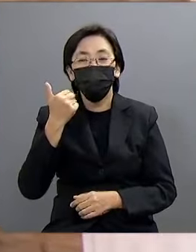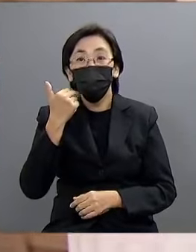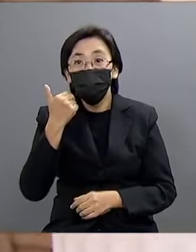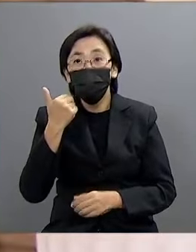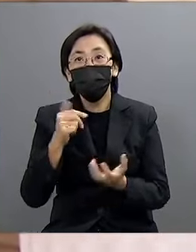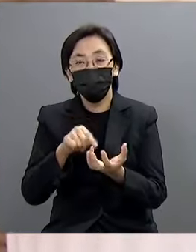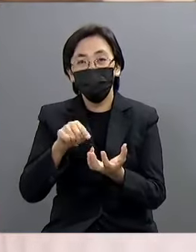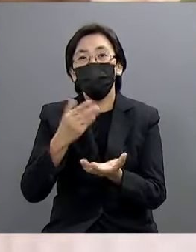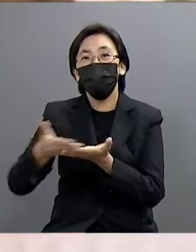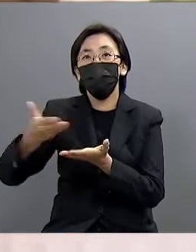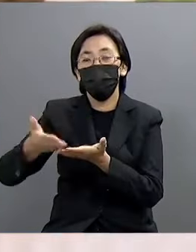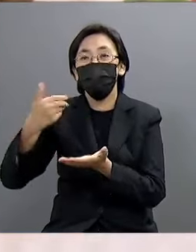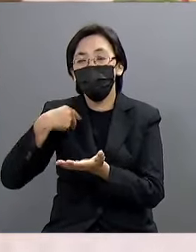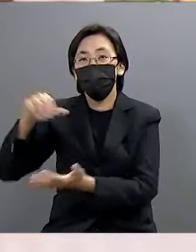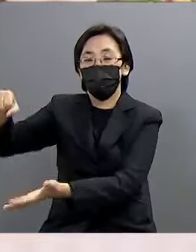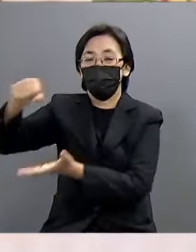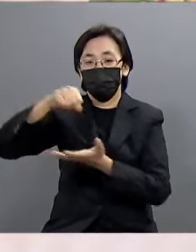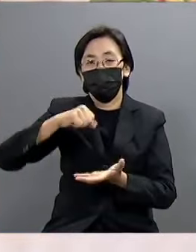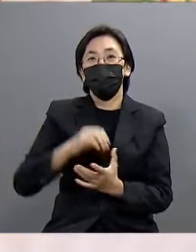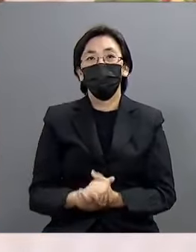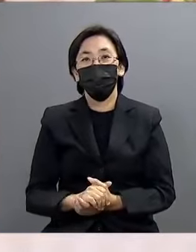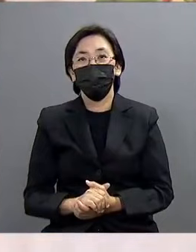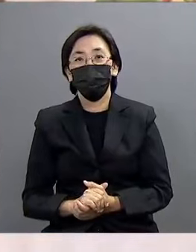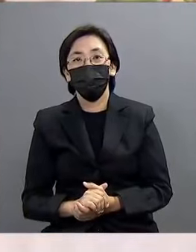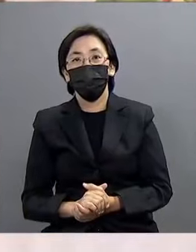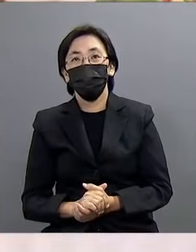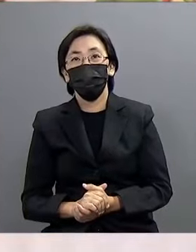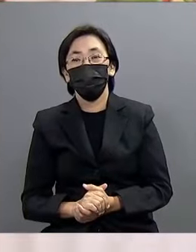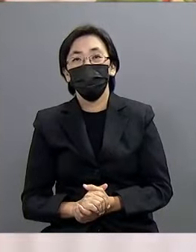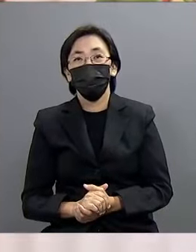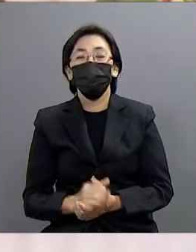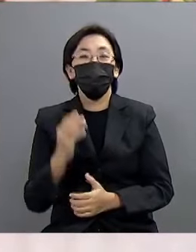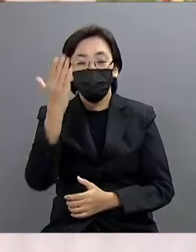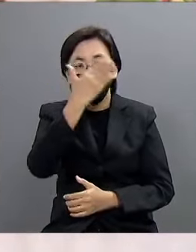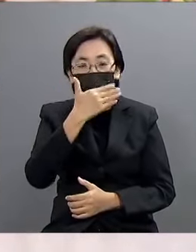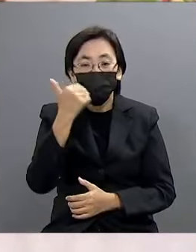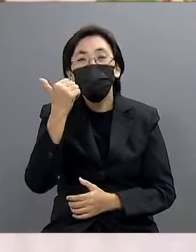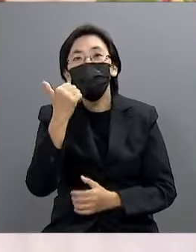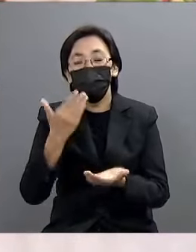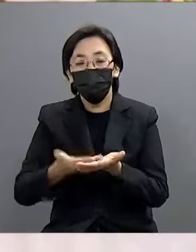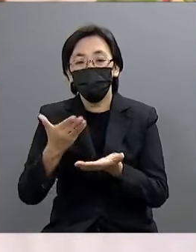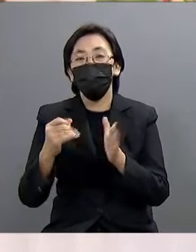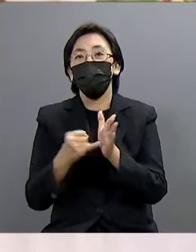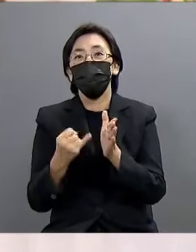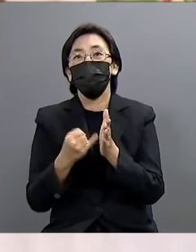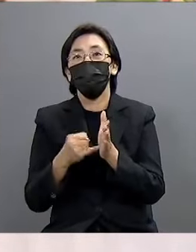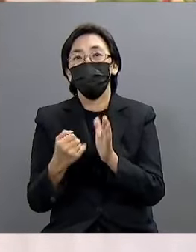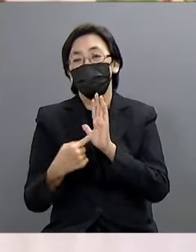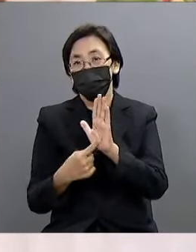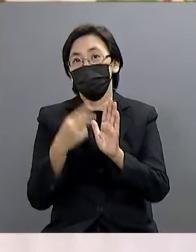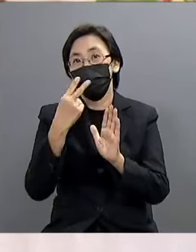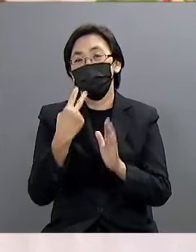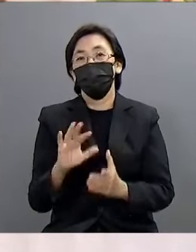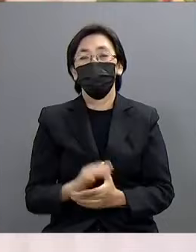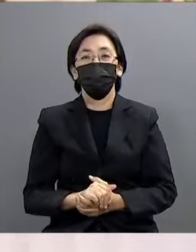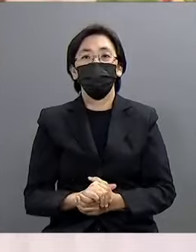ไปเลย ใช่ไหมคะใช่ใช่เป็นรูปร่างสวยๆอยู่แล้วใช่ไหม ใช่มันสวยอยู่แล้วแล้วมันหาซื้อง่าย แบบน ี้ใช่มันหาซื้อง่ายค่ะแล้วเหมือนแบบเราแค่เ